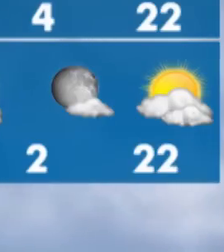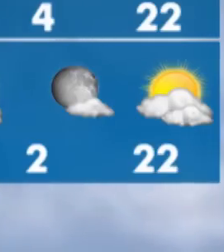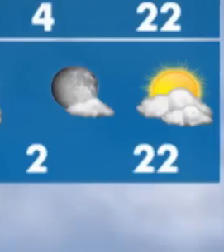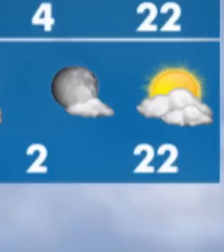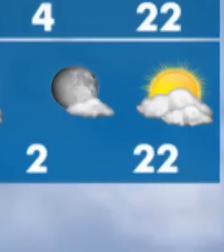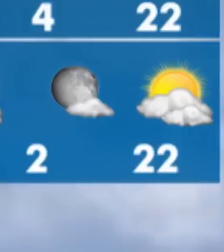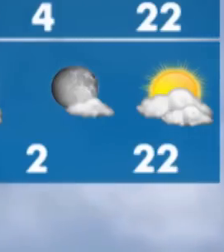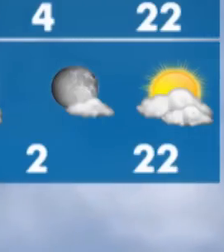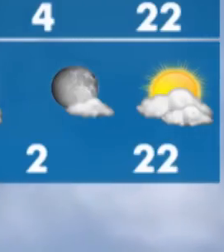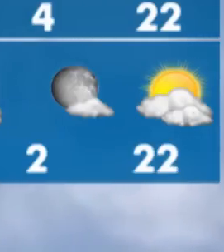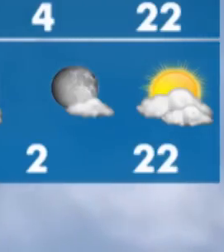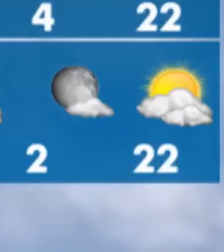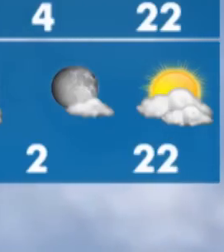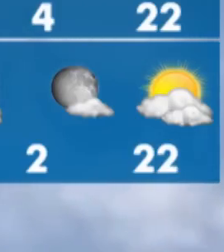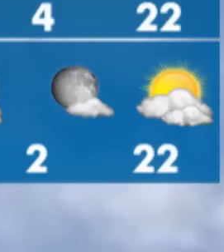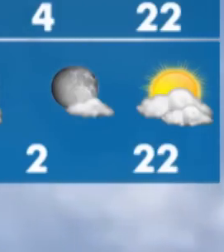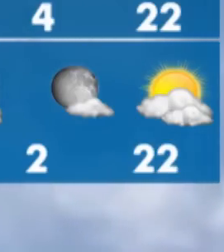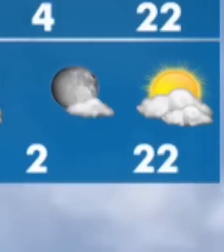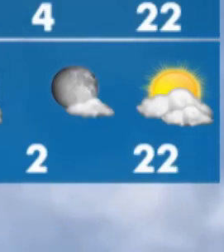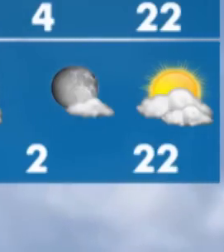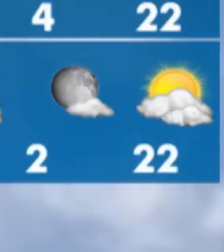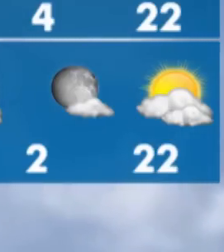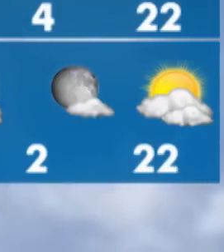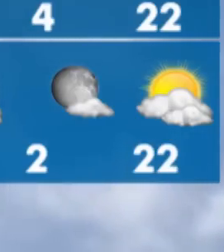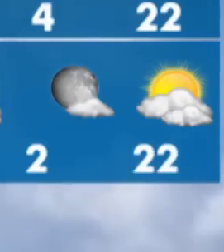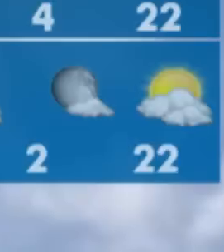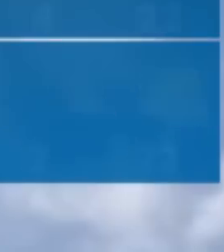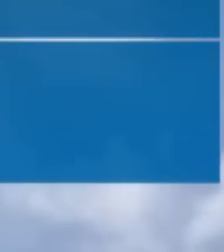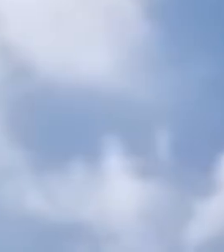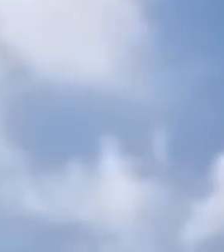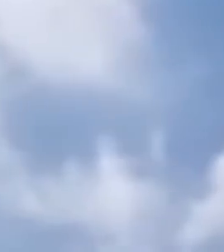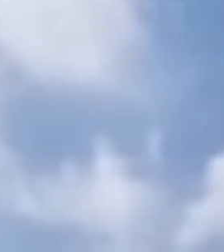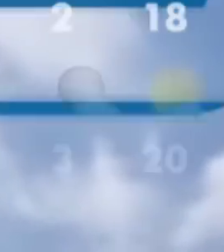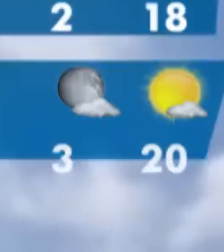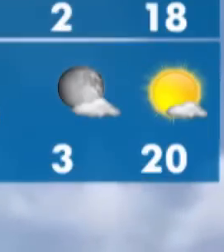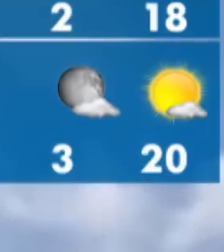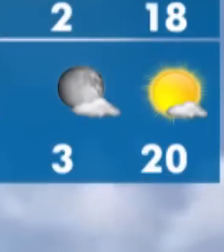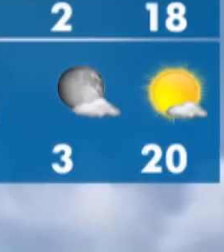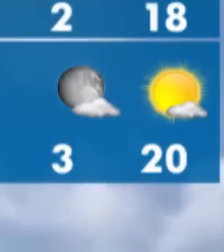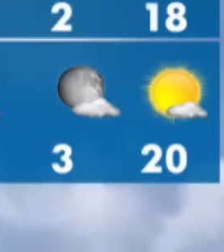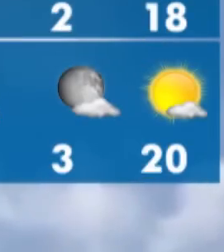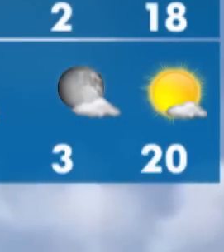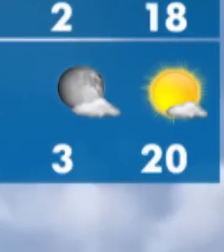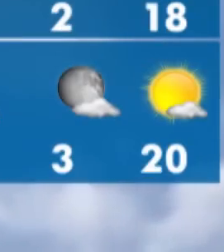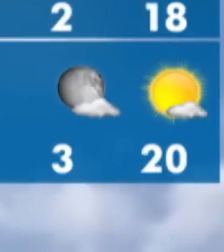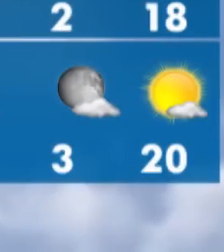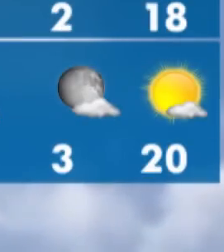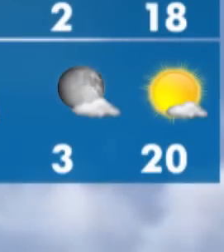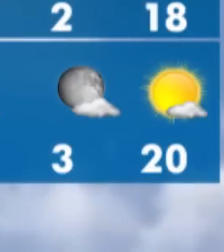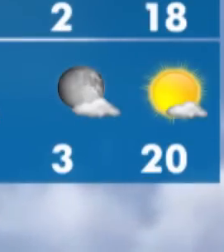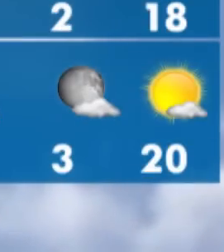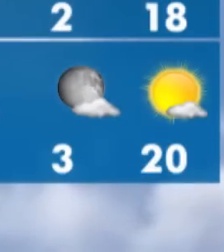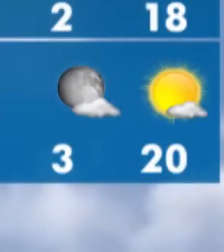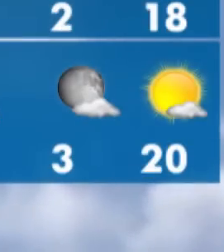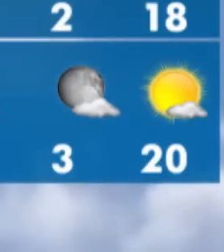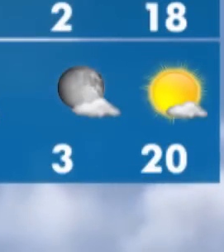6 өдөртөө 24 градус дулаан, Мөрөнд шөнө 5 өдөртөө 26 градус дулаан, Хатгал шөнө 1 градус, Хүйтэн өдөртөө 22